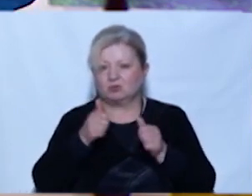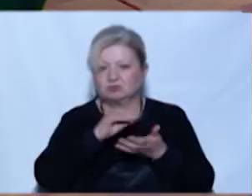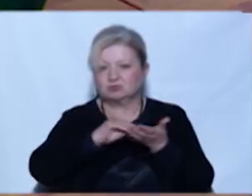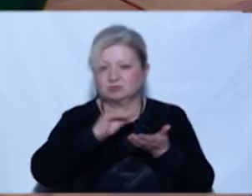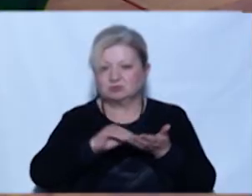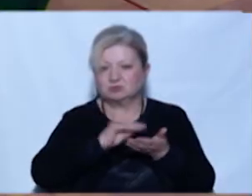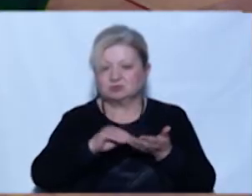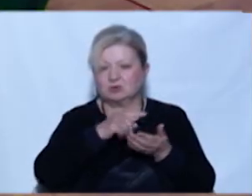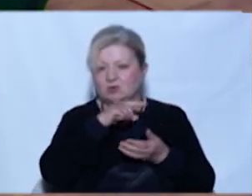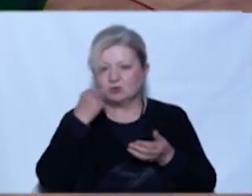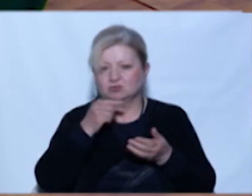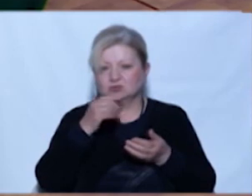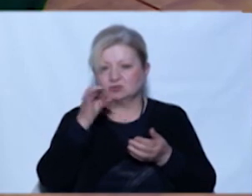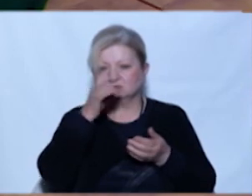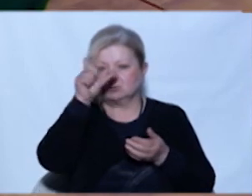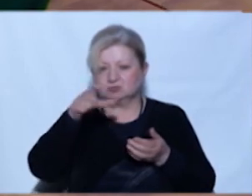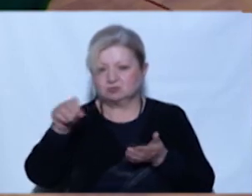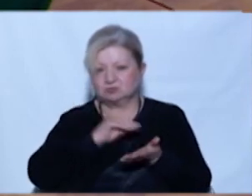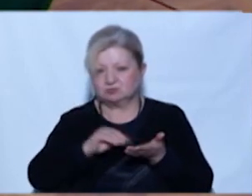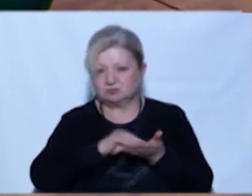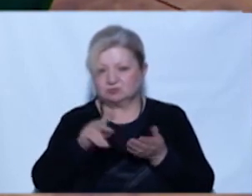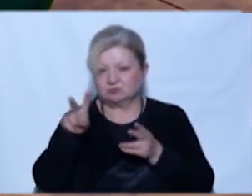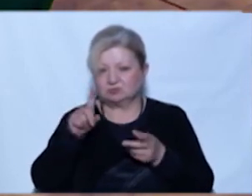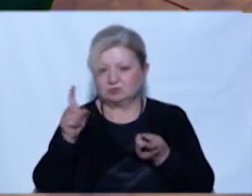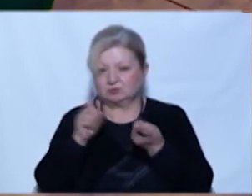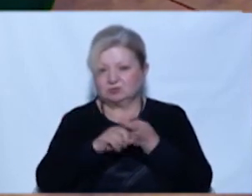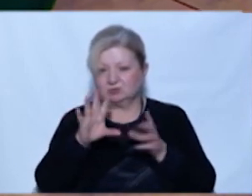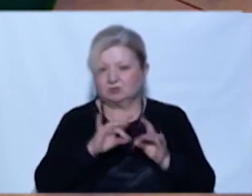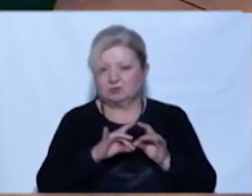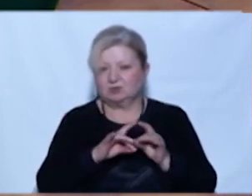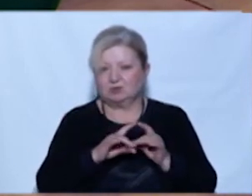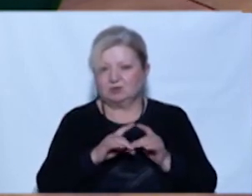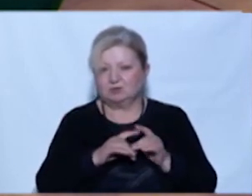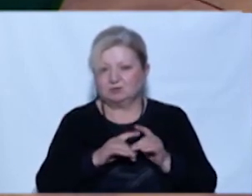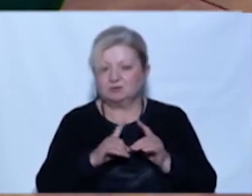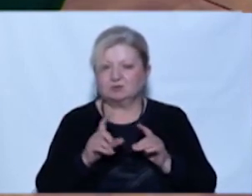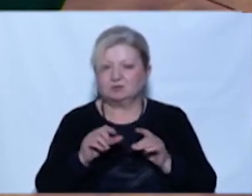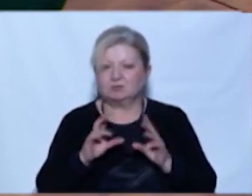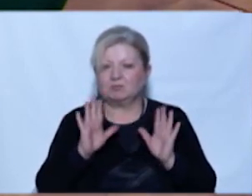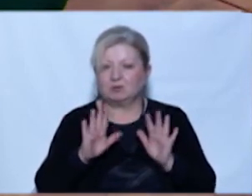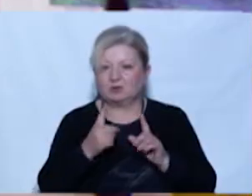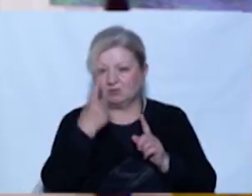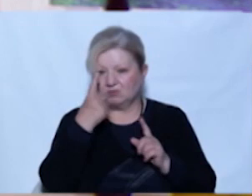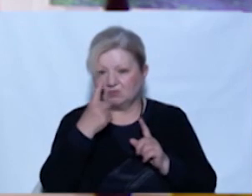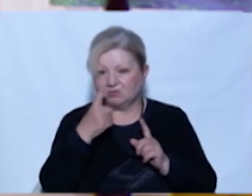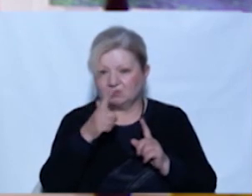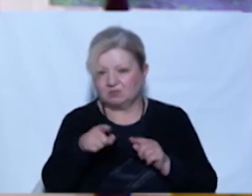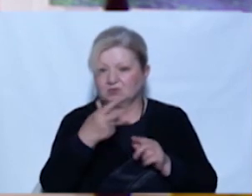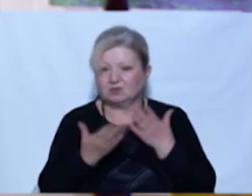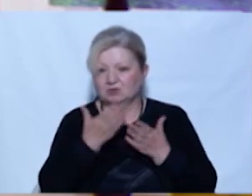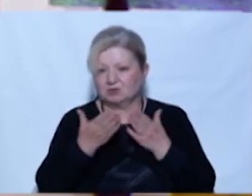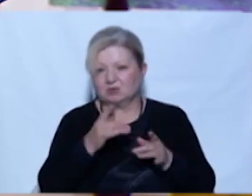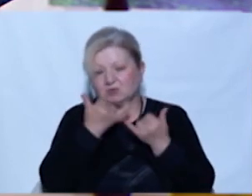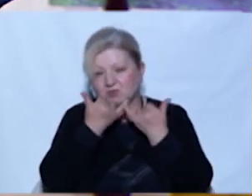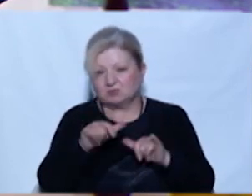ამას და მხოლოდ ერთმა, რამდენადაც შეიძლება მოგეჩვენოთ